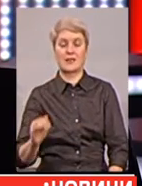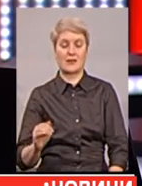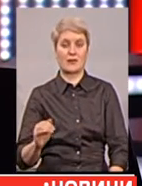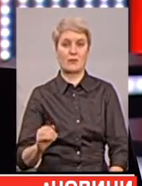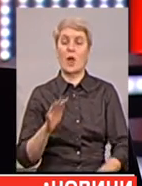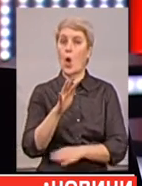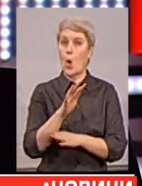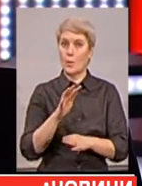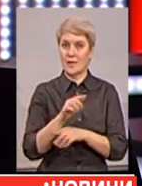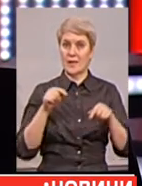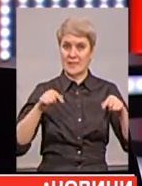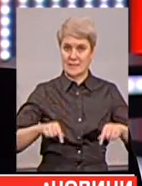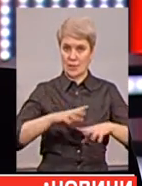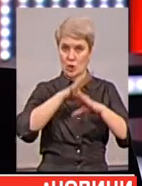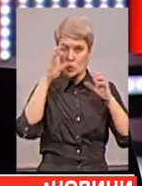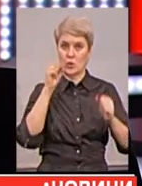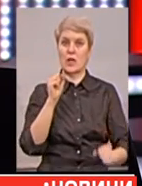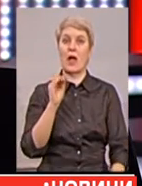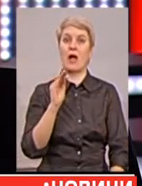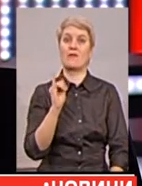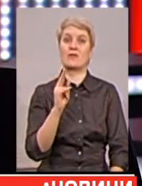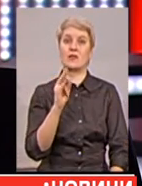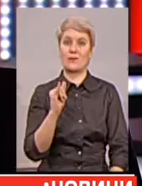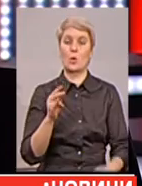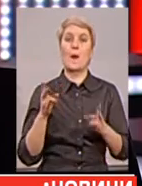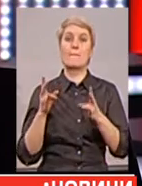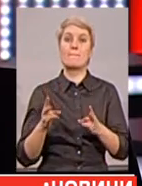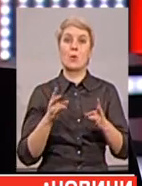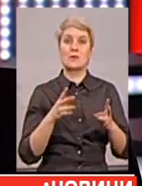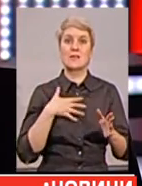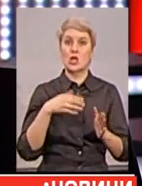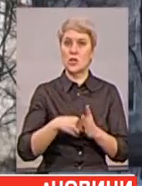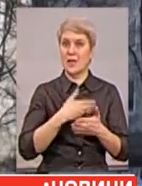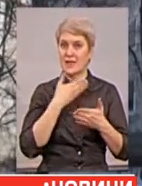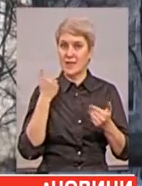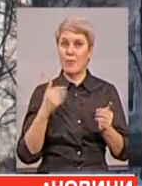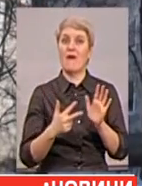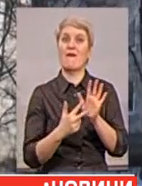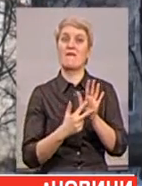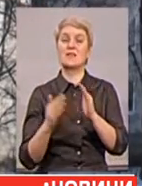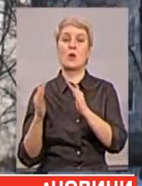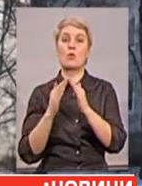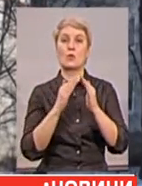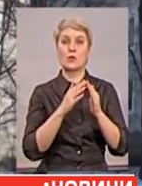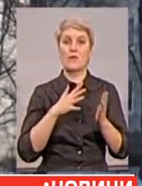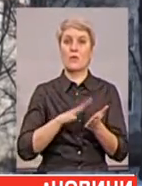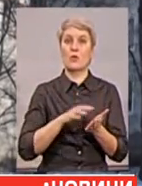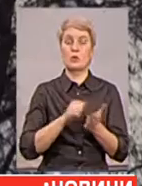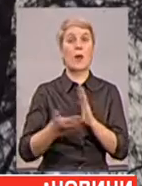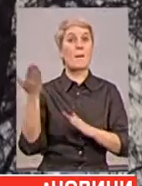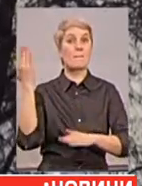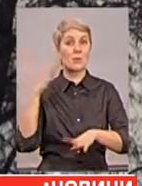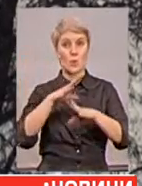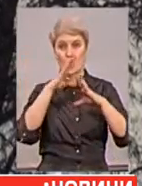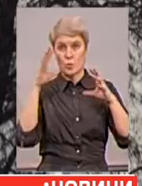Обстріляли цієї ночі і Авдіївку. Постраждалих немає. 8 будинків пошкоджено. Минулої доби в місті від осколкових ран загинула жінка. Троє людей